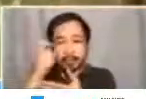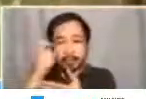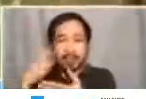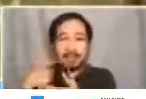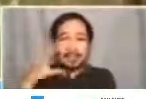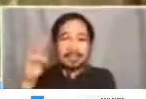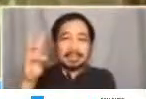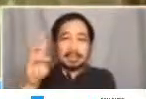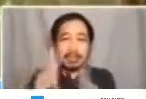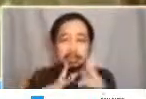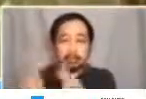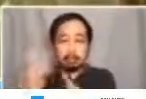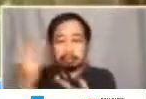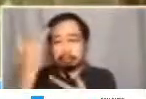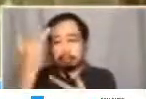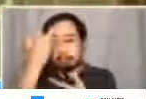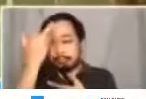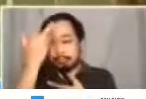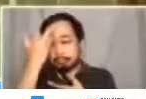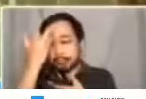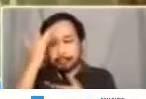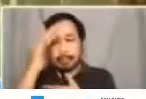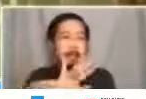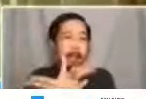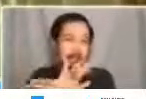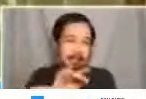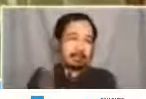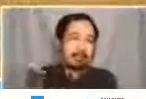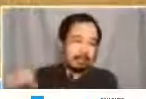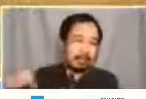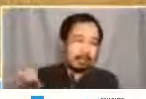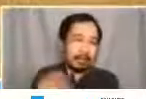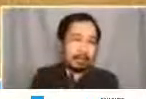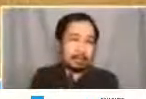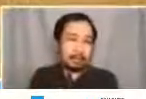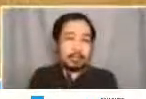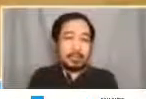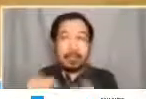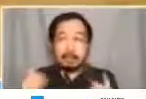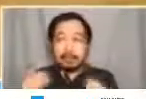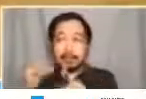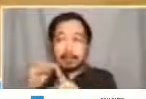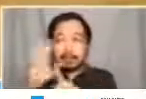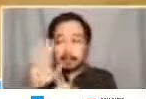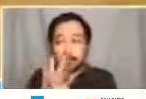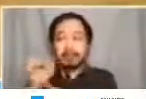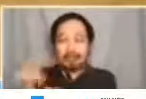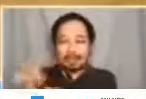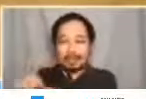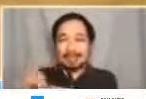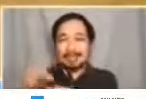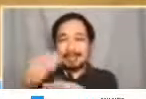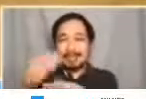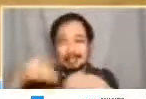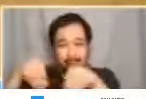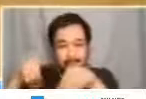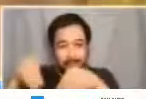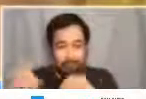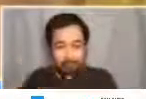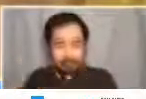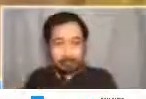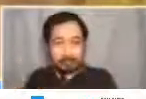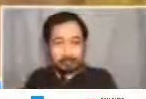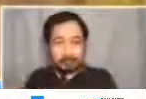pinayagang makapagtinda ang mga individual na hindi nakapag-health screening. Sa ngayon ay nananawagan ang lokal na pamahalaan sa lahat